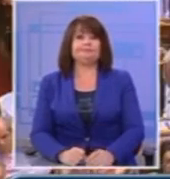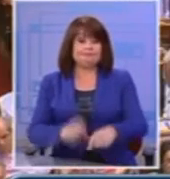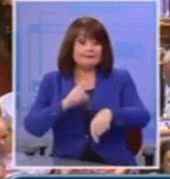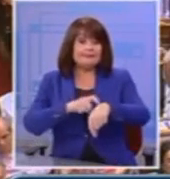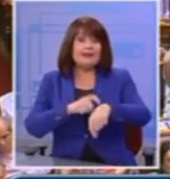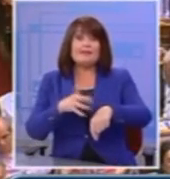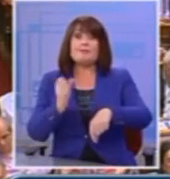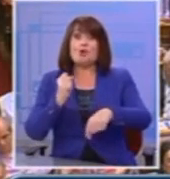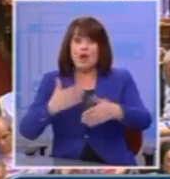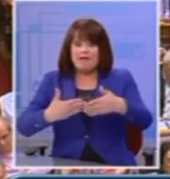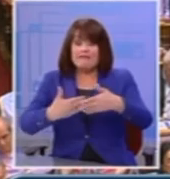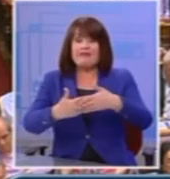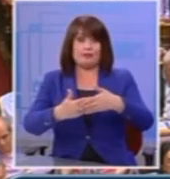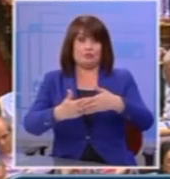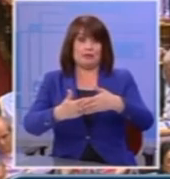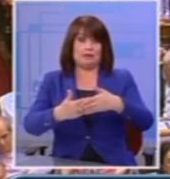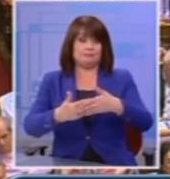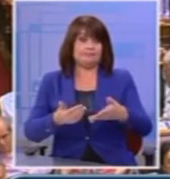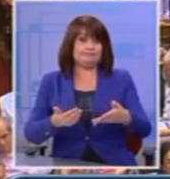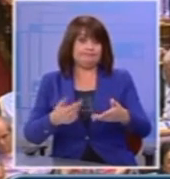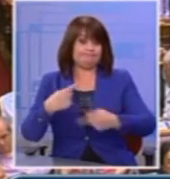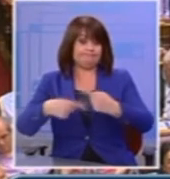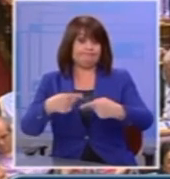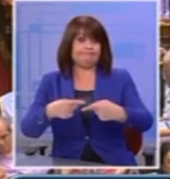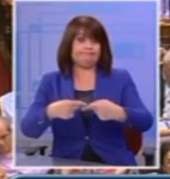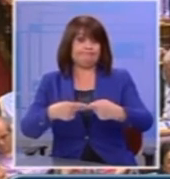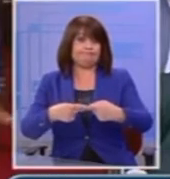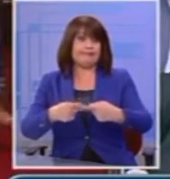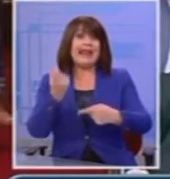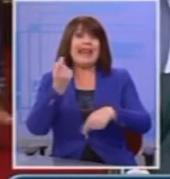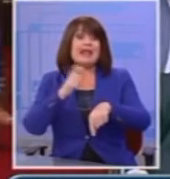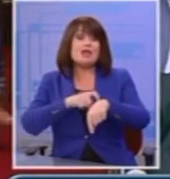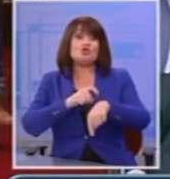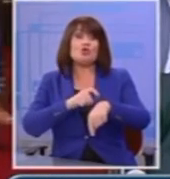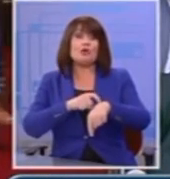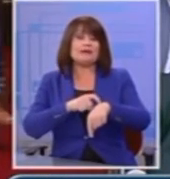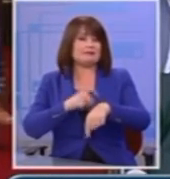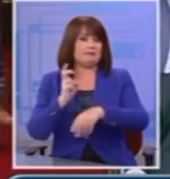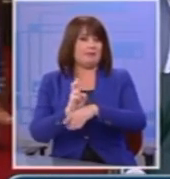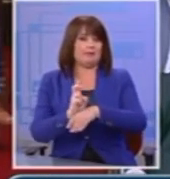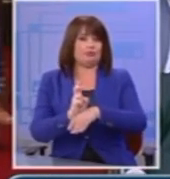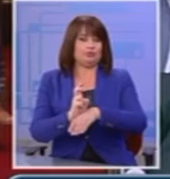μέτρηση έχει αρχίσει. Ελάχιστες ώρες απομένουν.